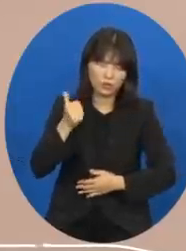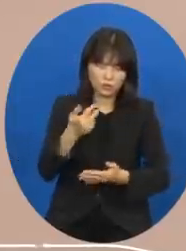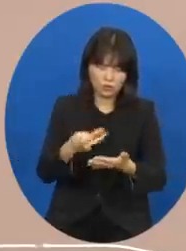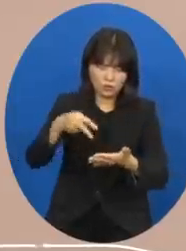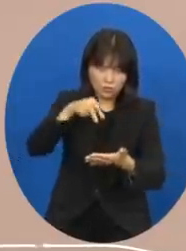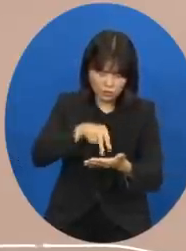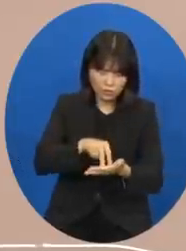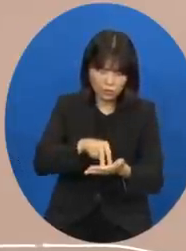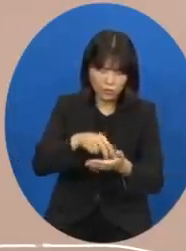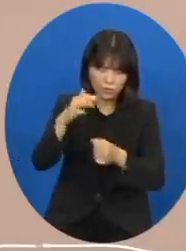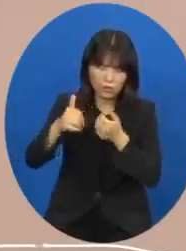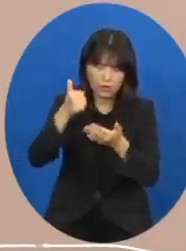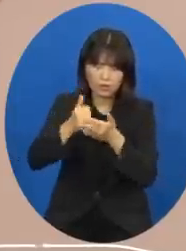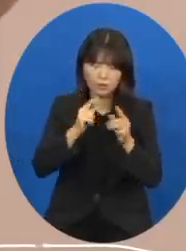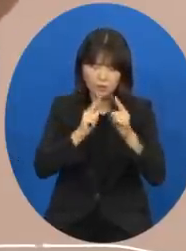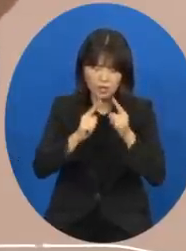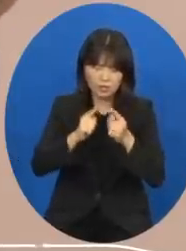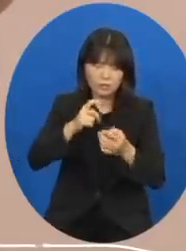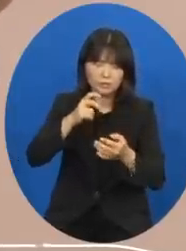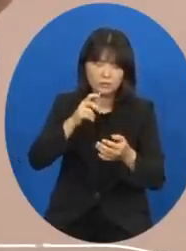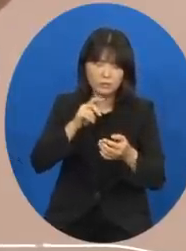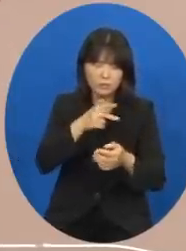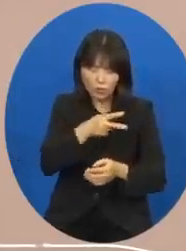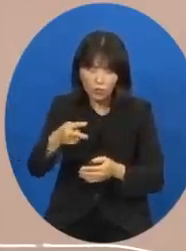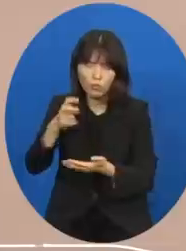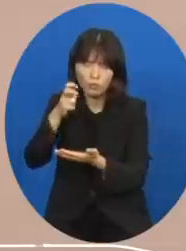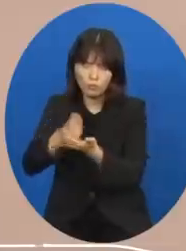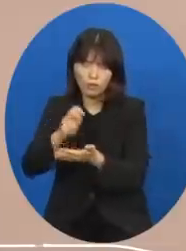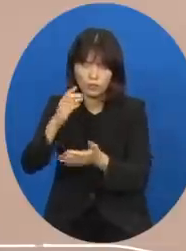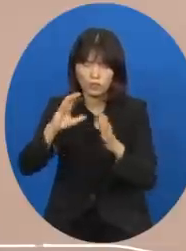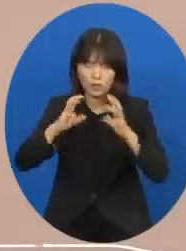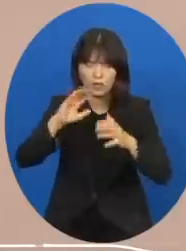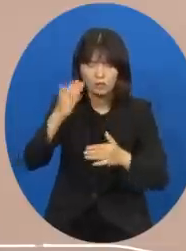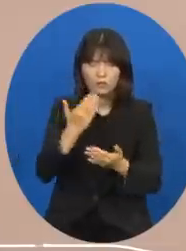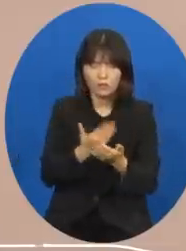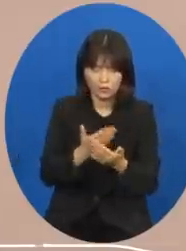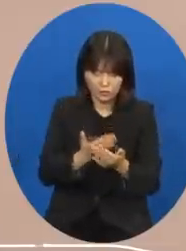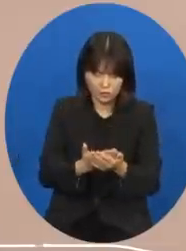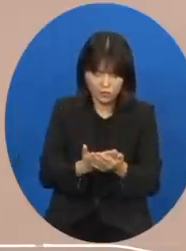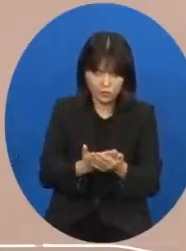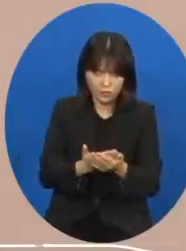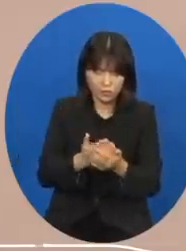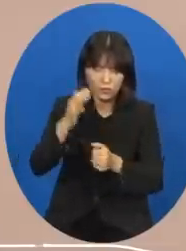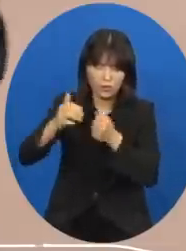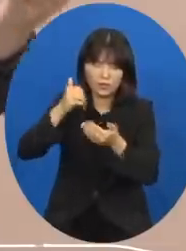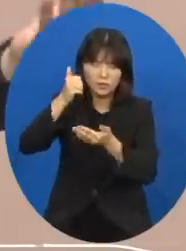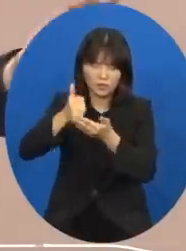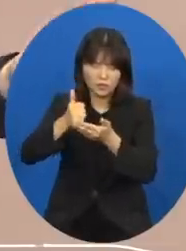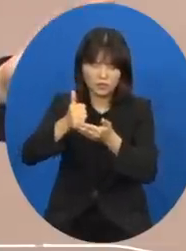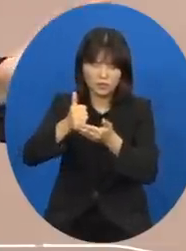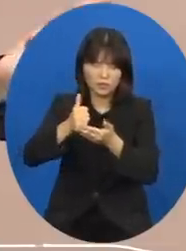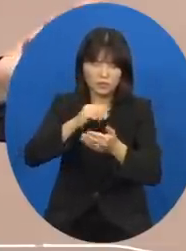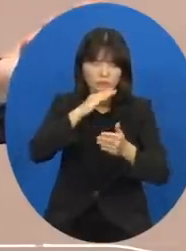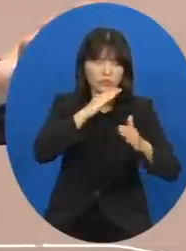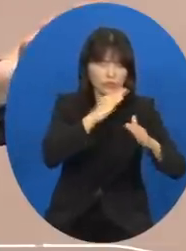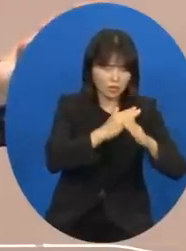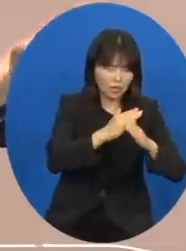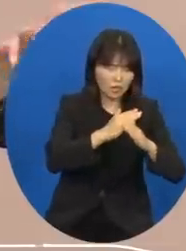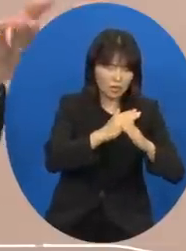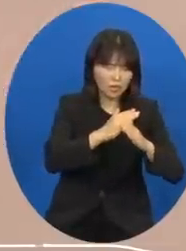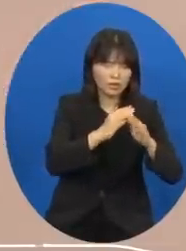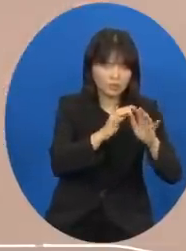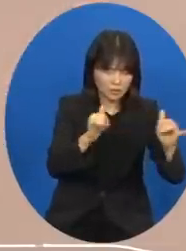세워지고 하나님의 말씀이 법이 되는 나라가 되기를 원합니다. 하나님, 북한에 있는